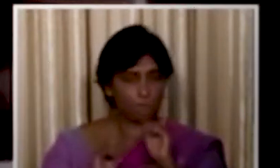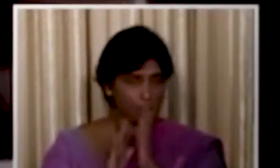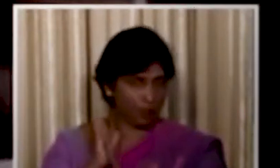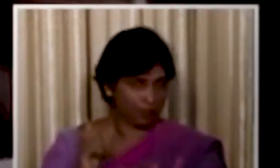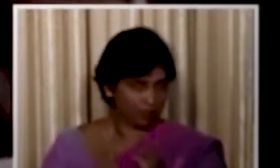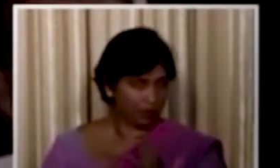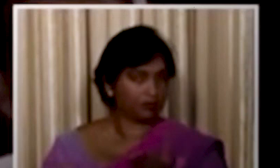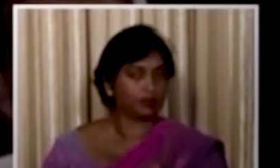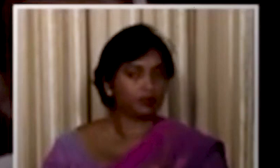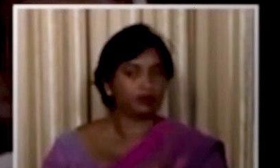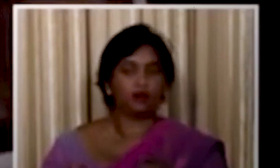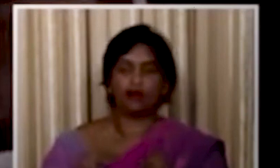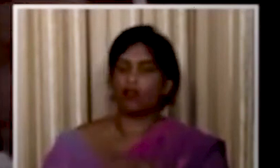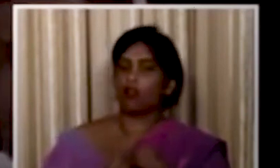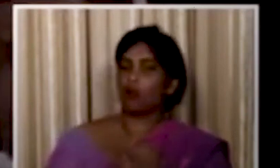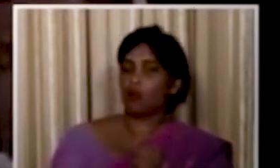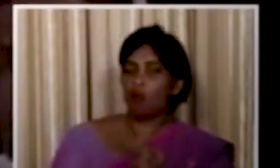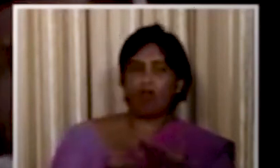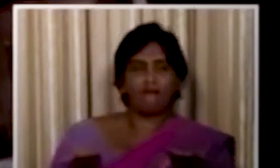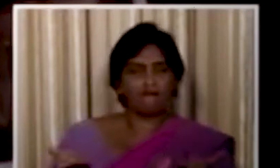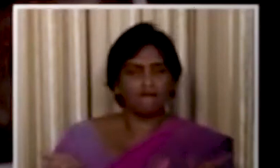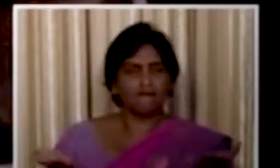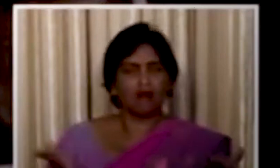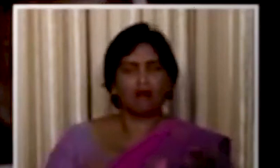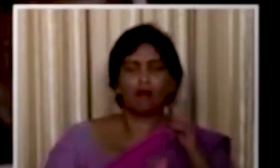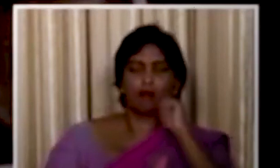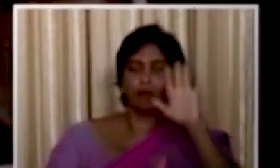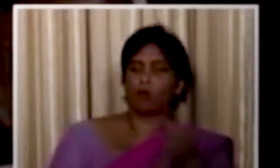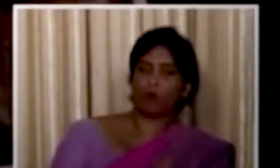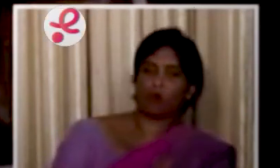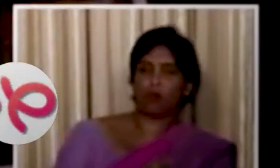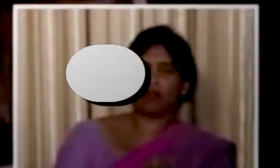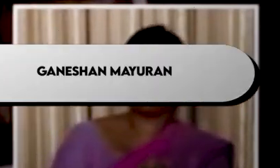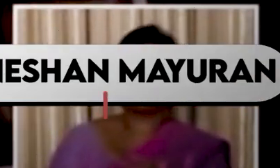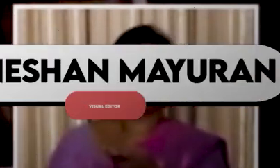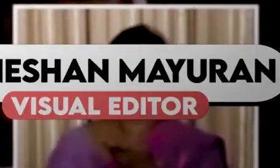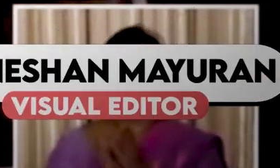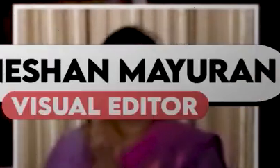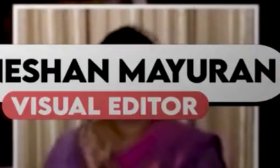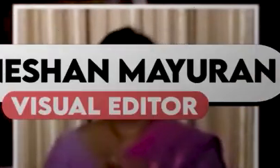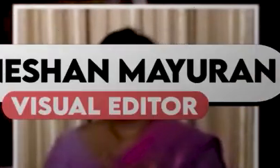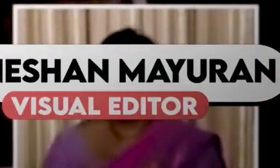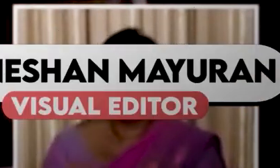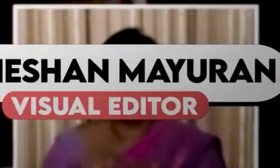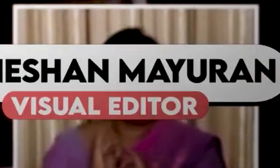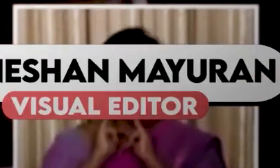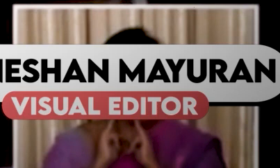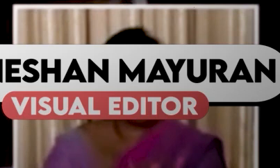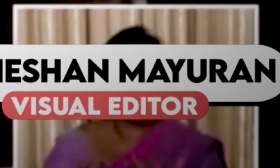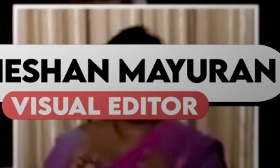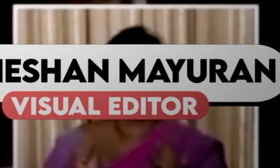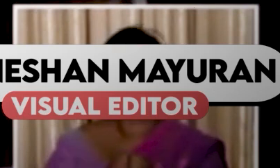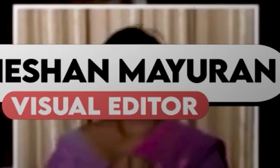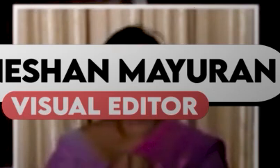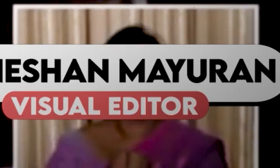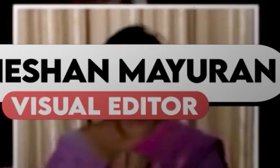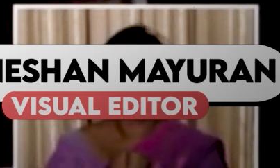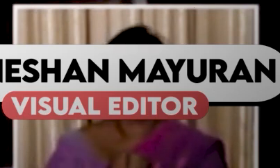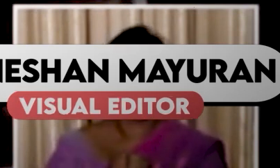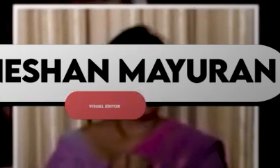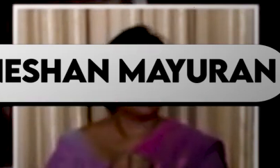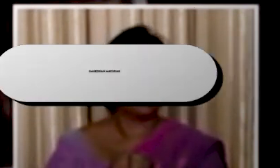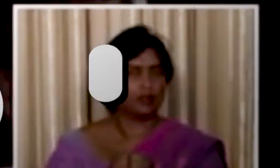போலீஸின் முன்பாக தாக்கப்பட்டிருக்கிறார். மிகவும் ஒரு இன ரீதியாக